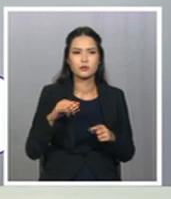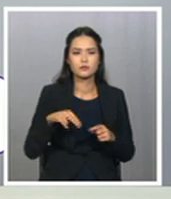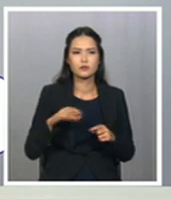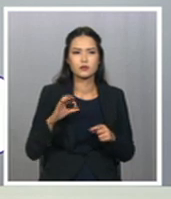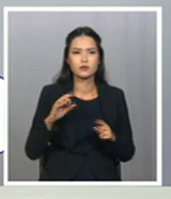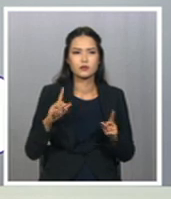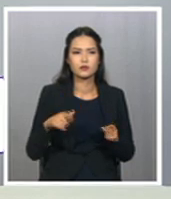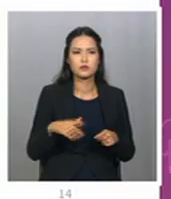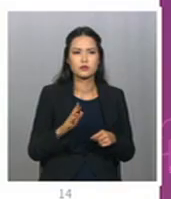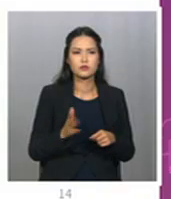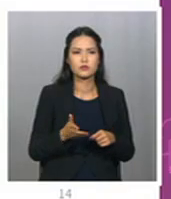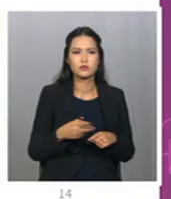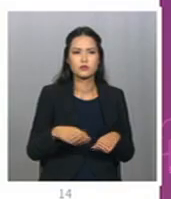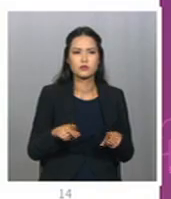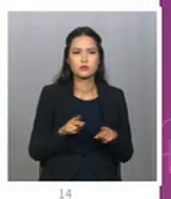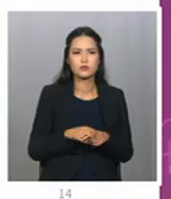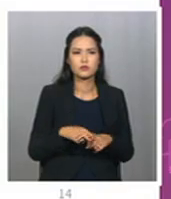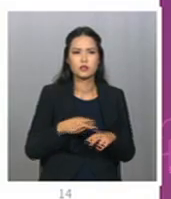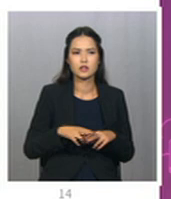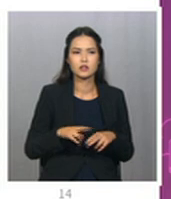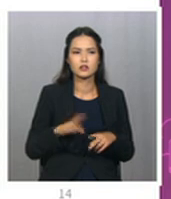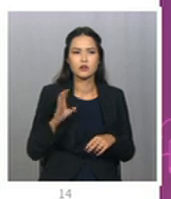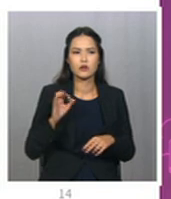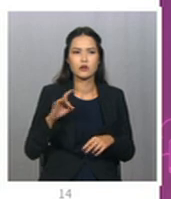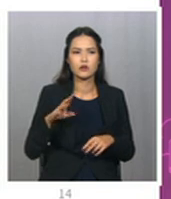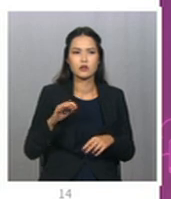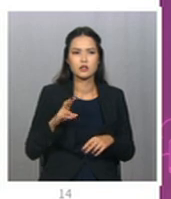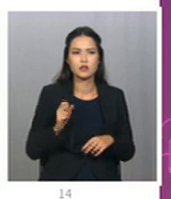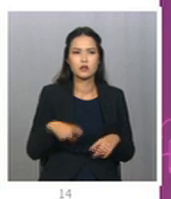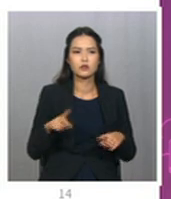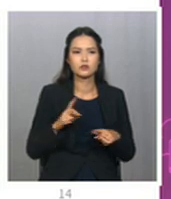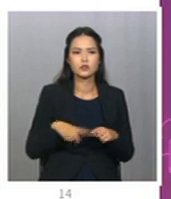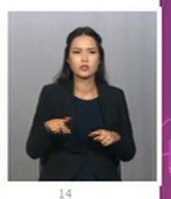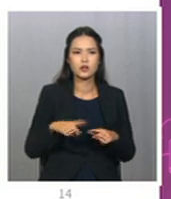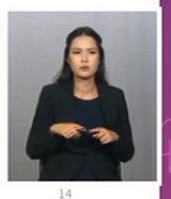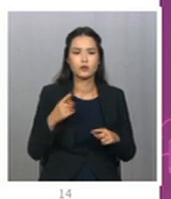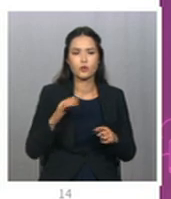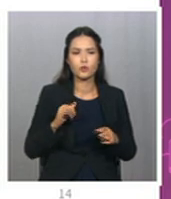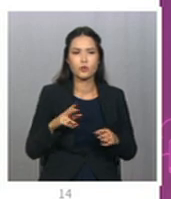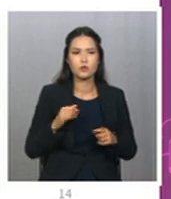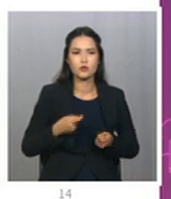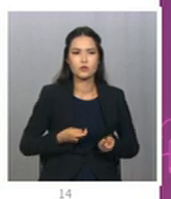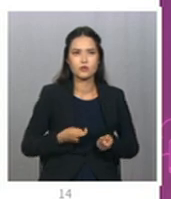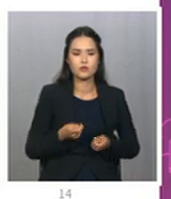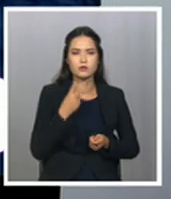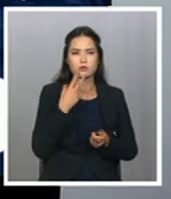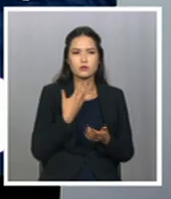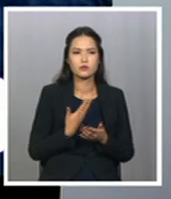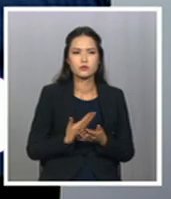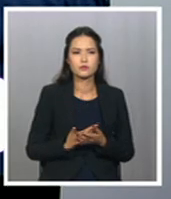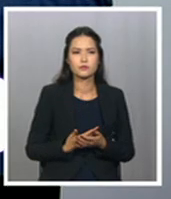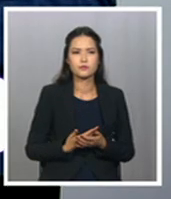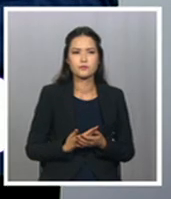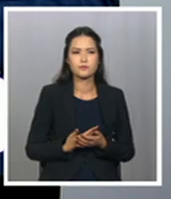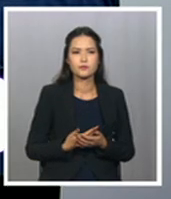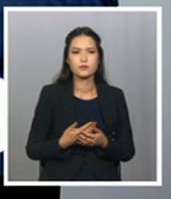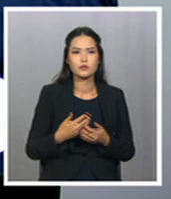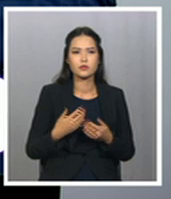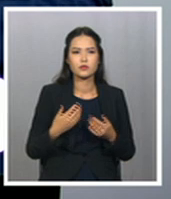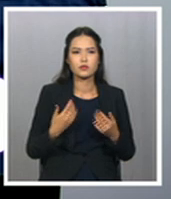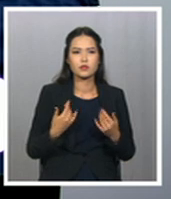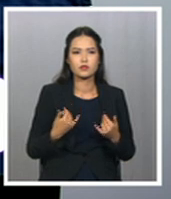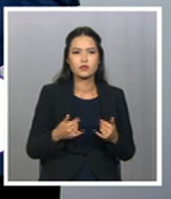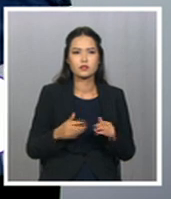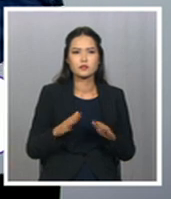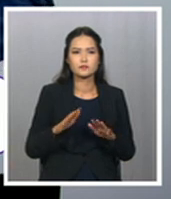фи 0. Бұл жерде бізде координатаның және жылдамдықтың үдеудің графиктері көрсетілген. Енді оқушылар